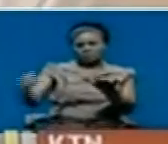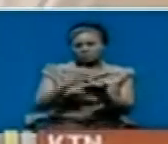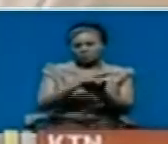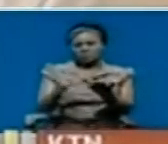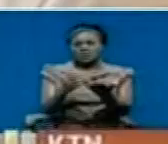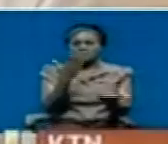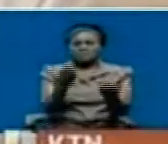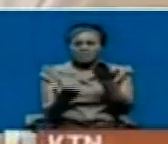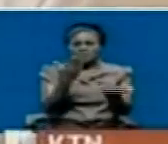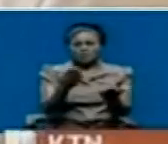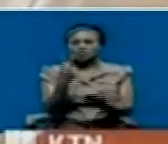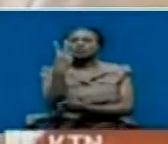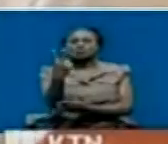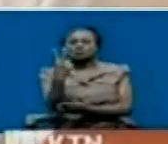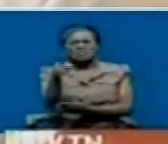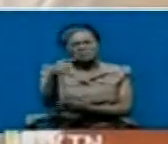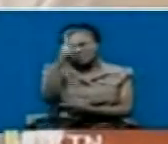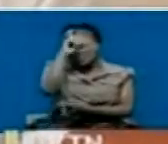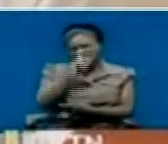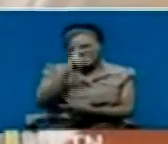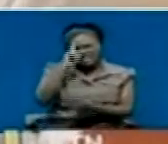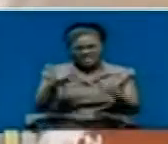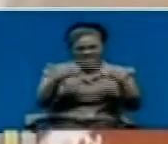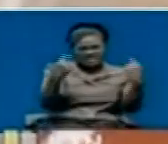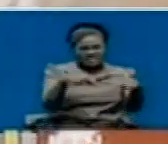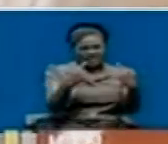like, okay, the two who are not